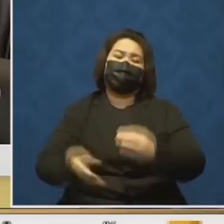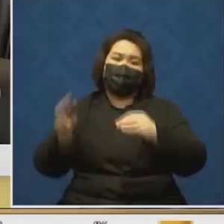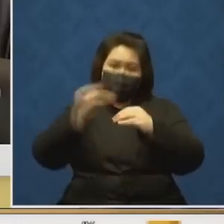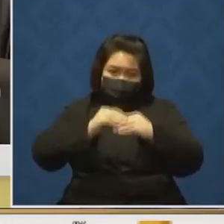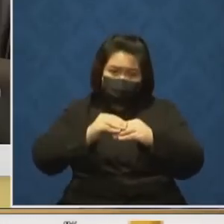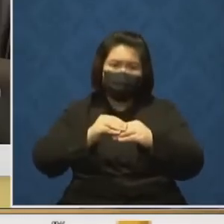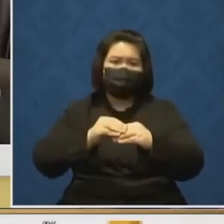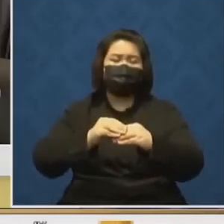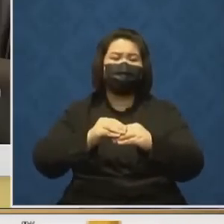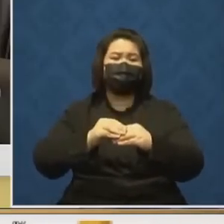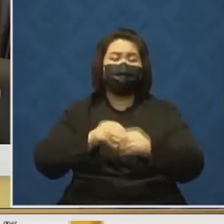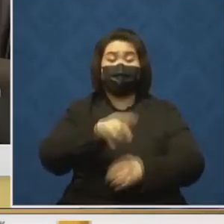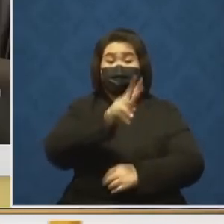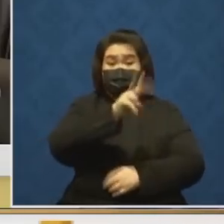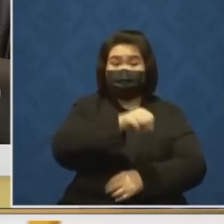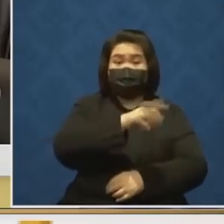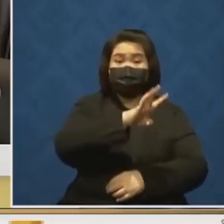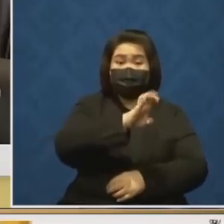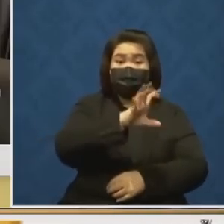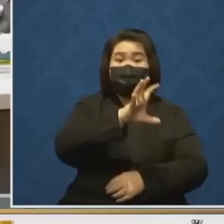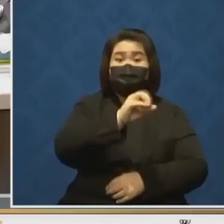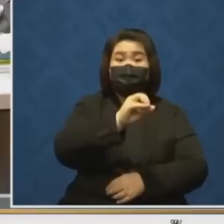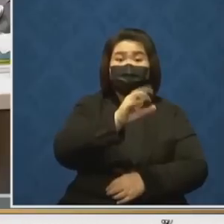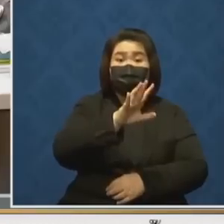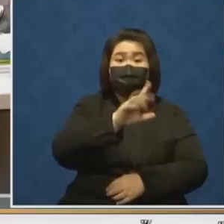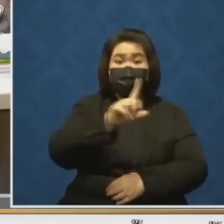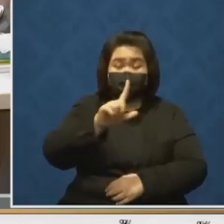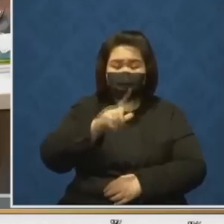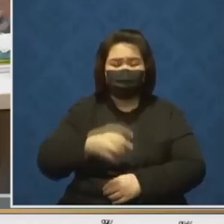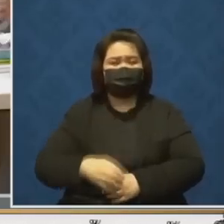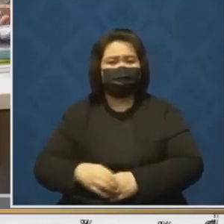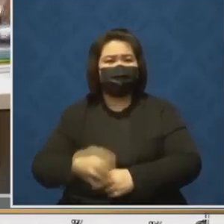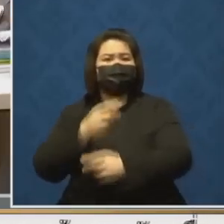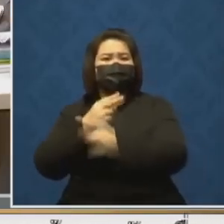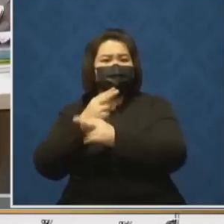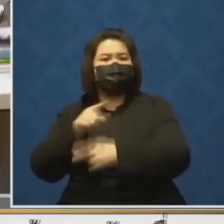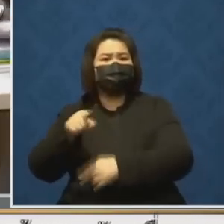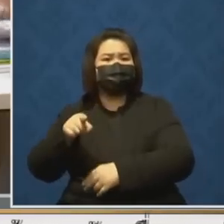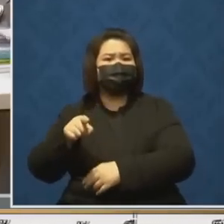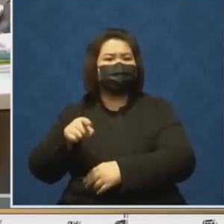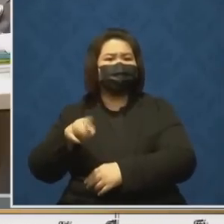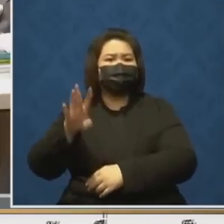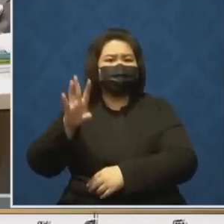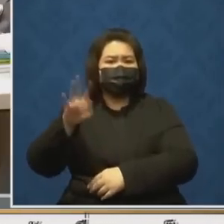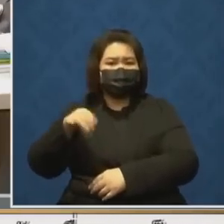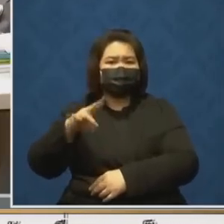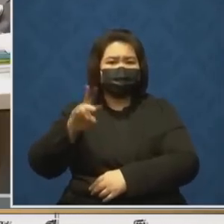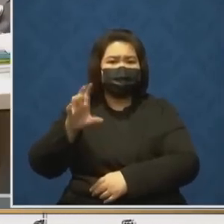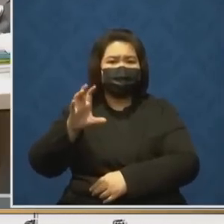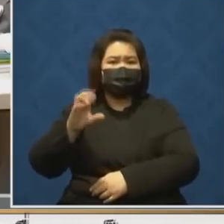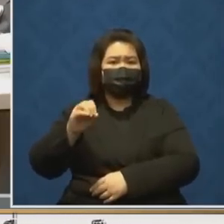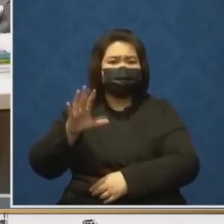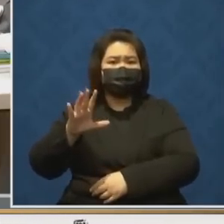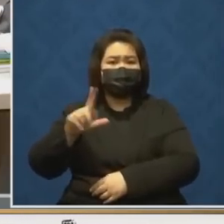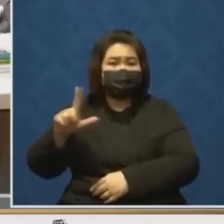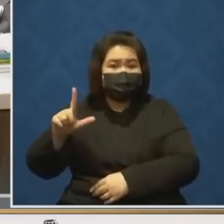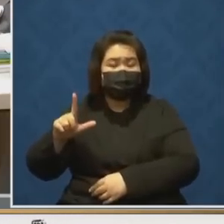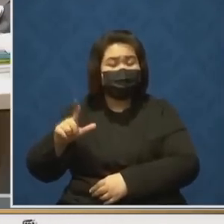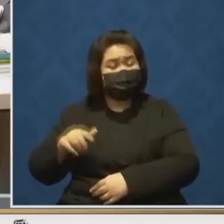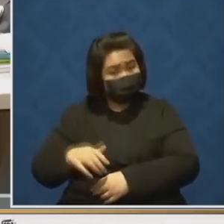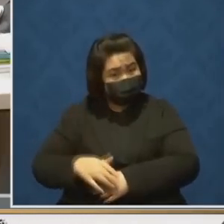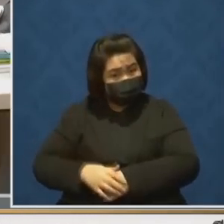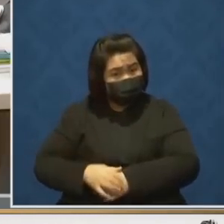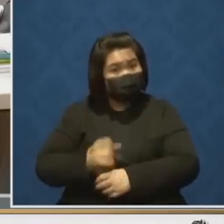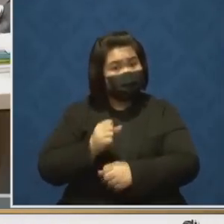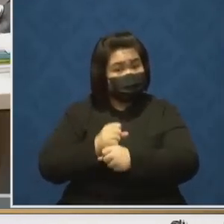ากครั้งแรกจาก 2,455 กายเป็ 4,732 ล้านบาภัใปีเดียวค่ะกับแค่สร